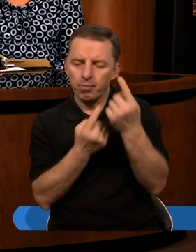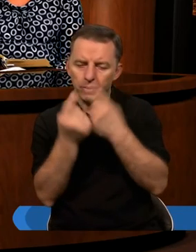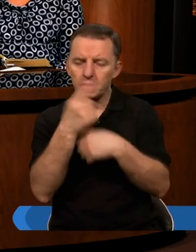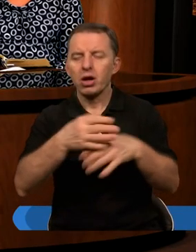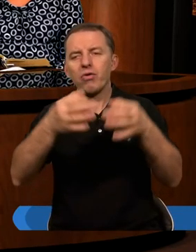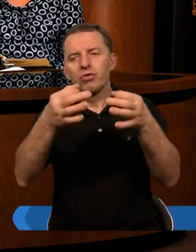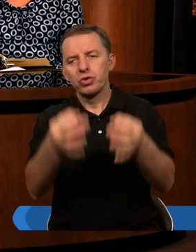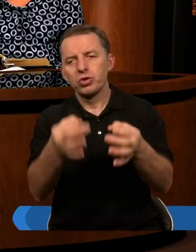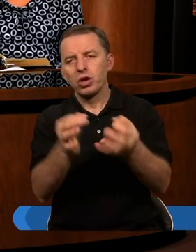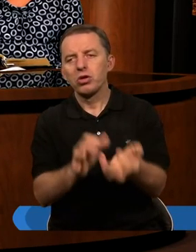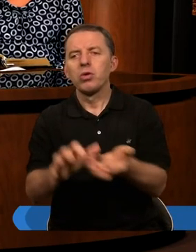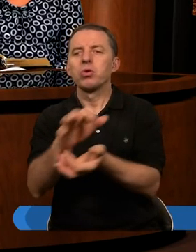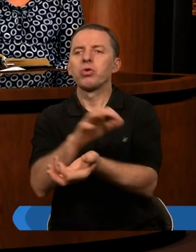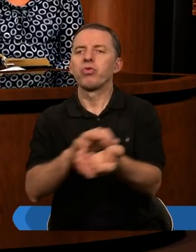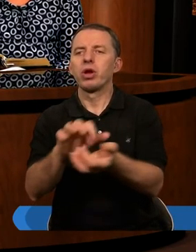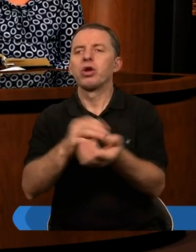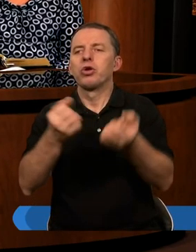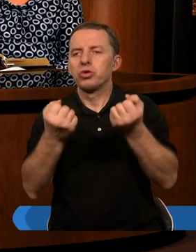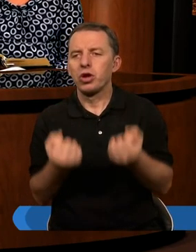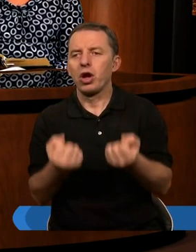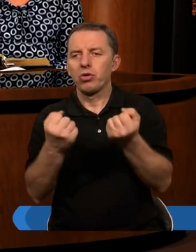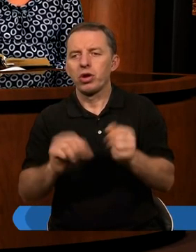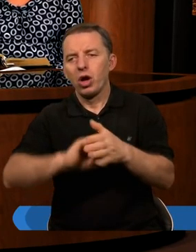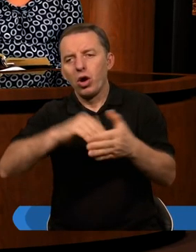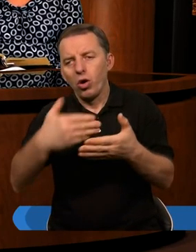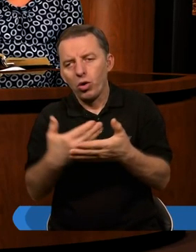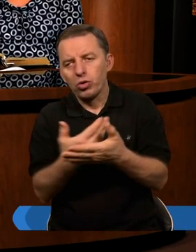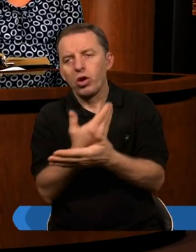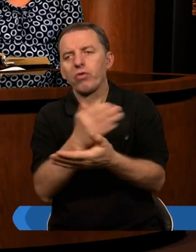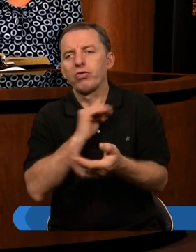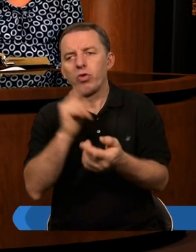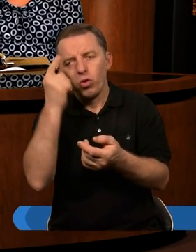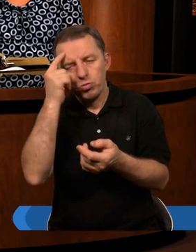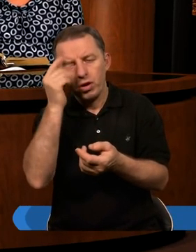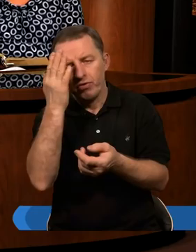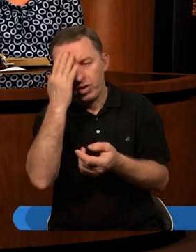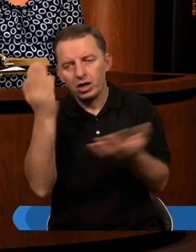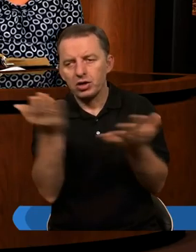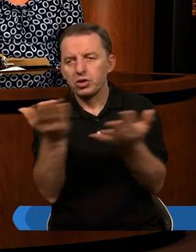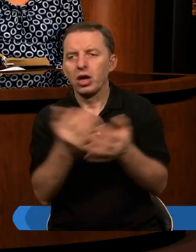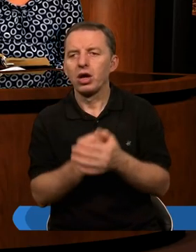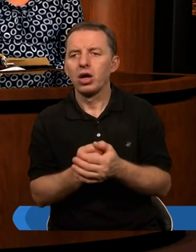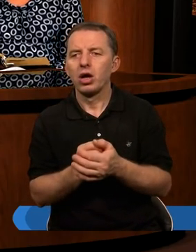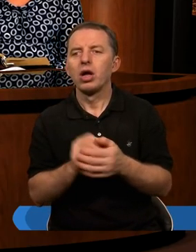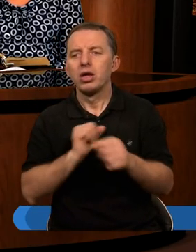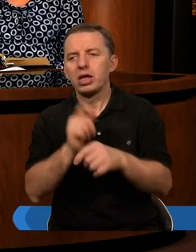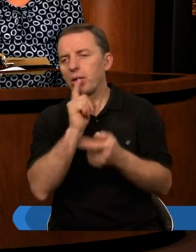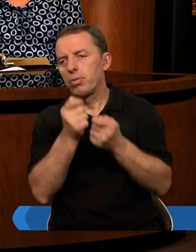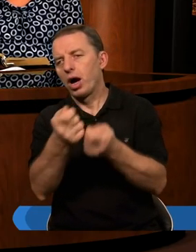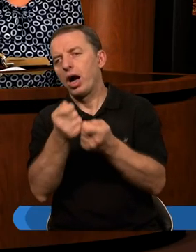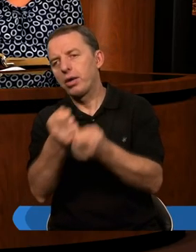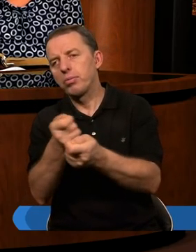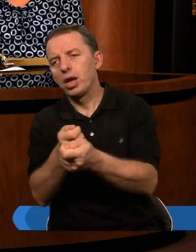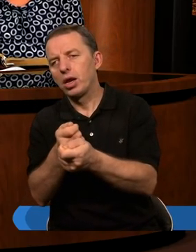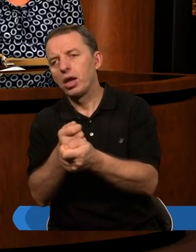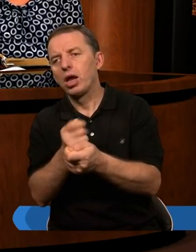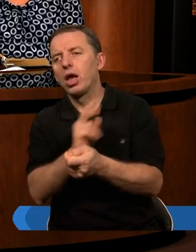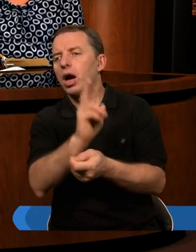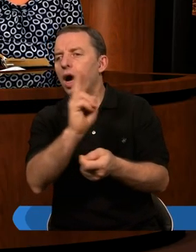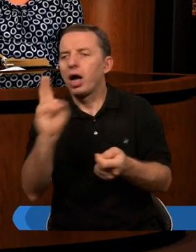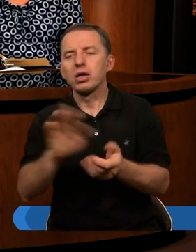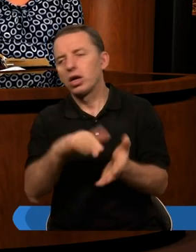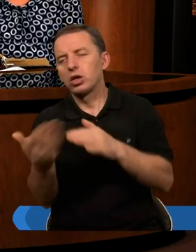że w dzisiejszym świecie ciężko jest odnowić swój umysł w dobie, gdzie jesteśmy karmieni z